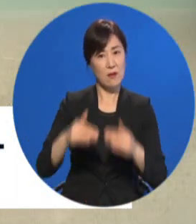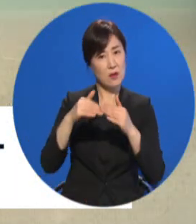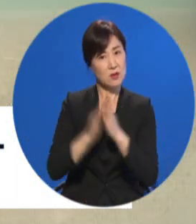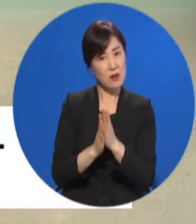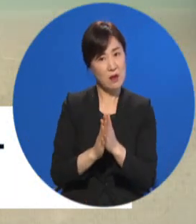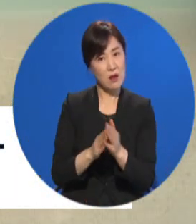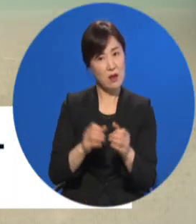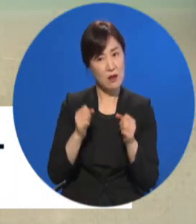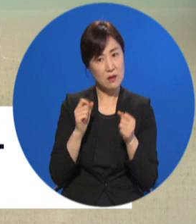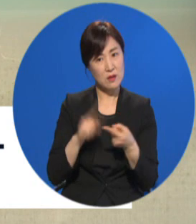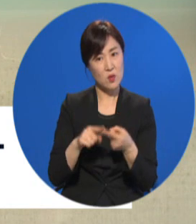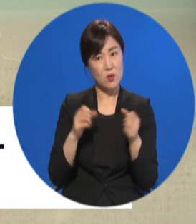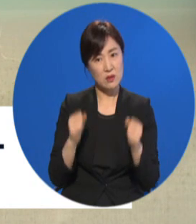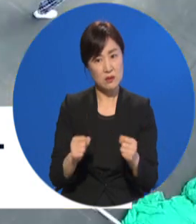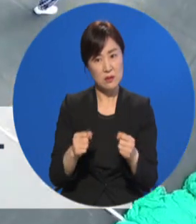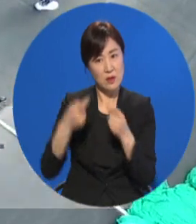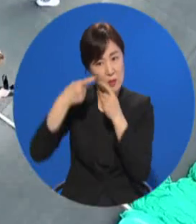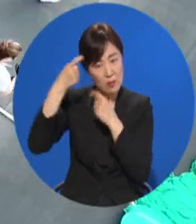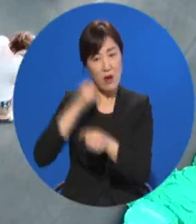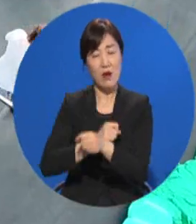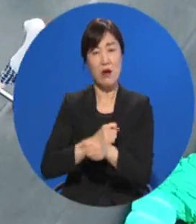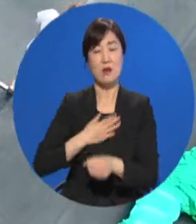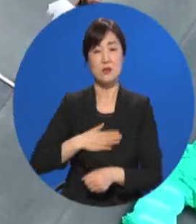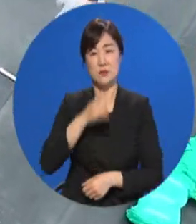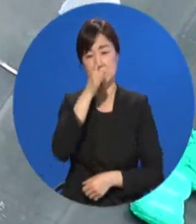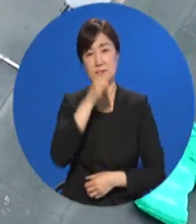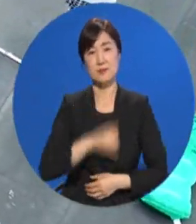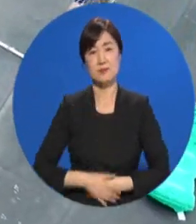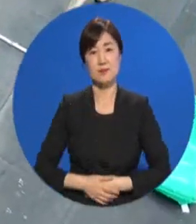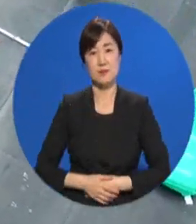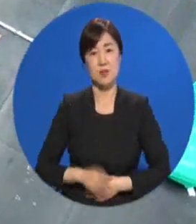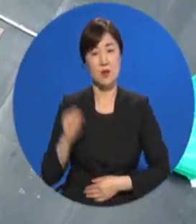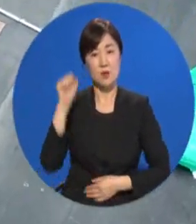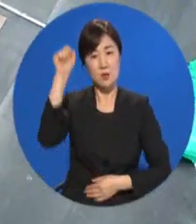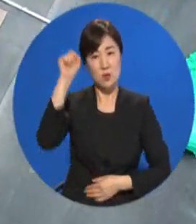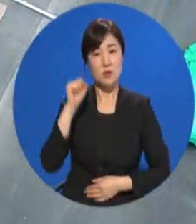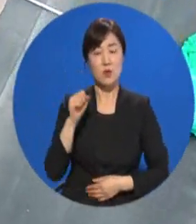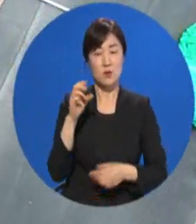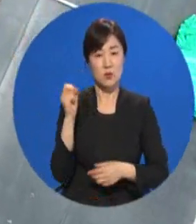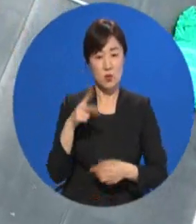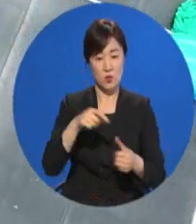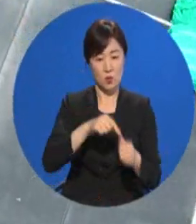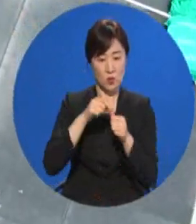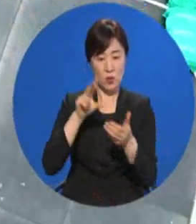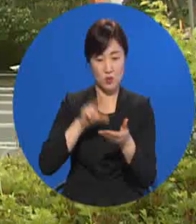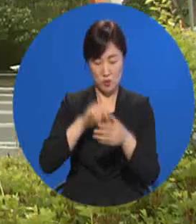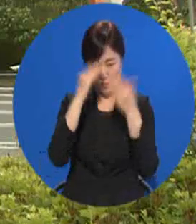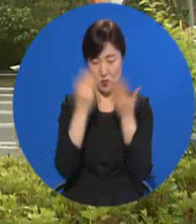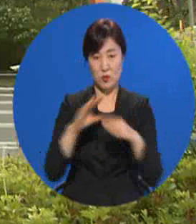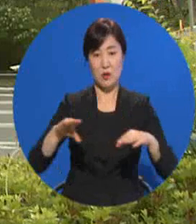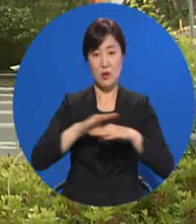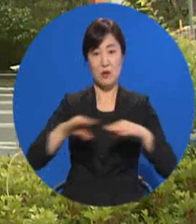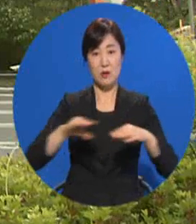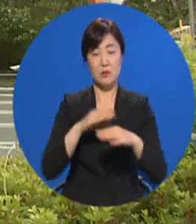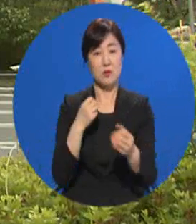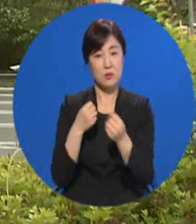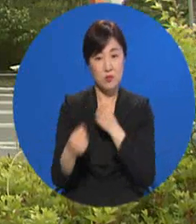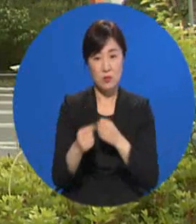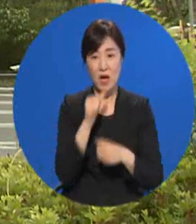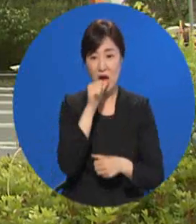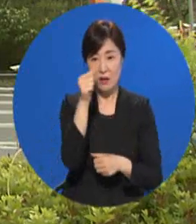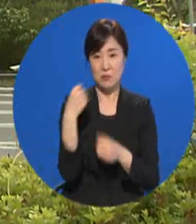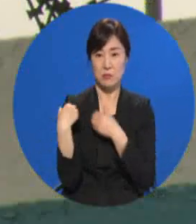있는지도 저도 이제 가봐야 알 거 아니에요. 저희 또 여기. 농성도 고용 문제도 모두 지난해 해결됐지만 철조망은 반년